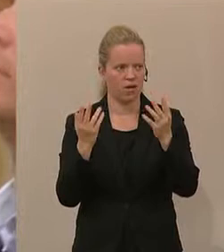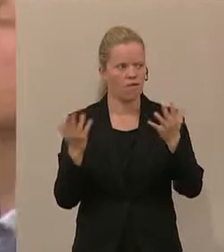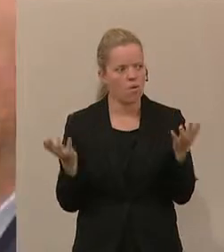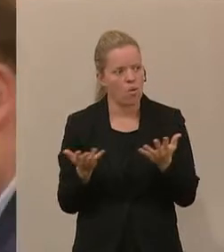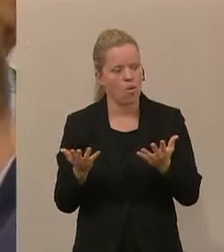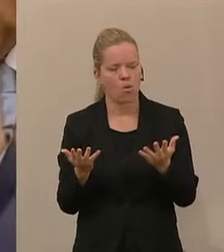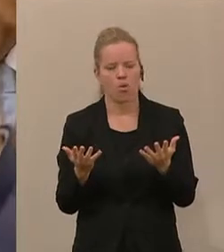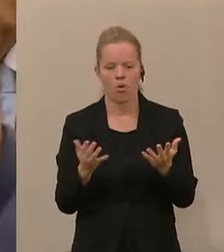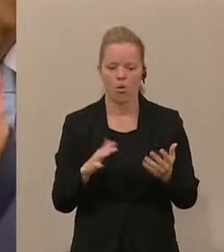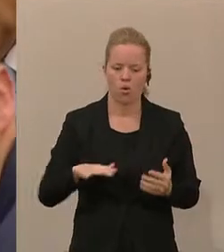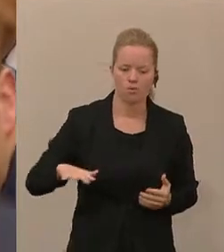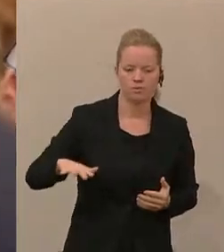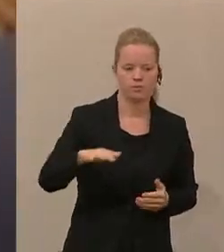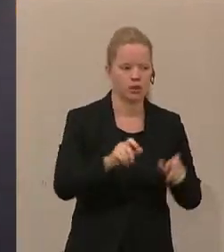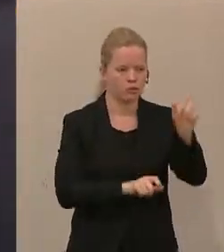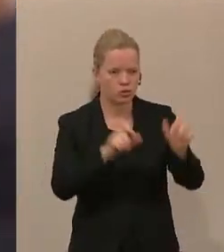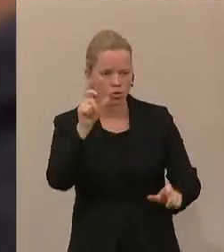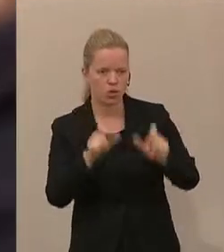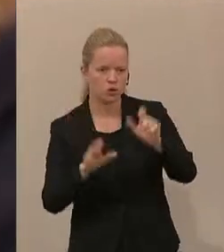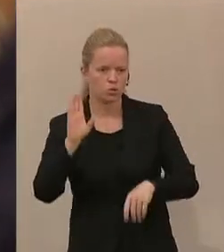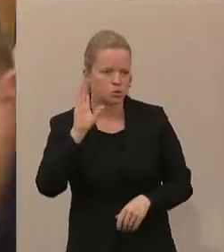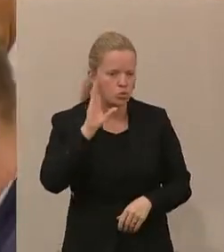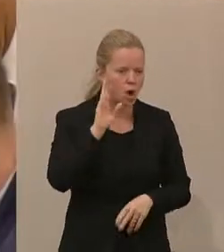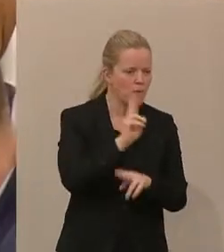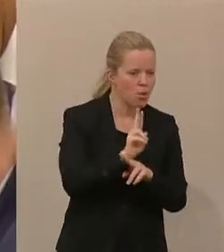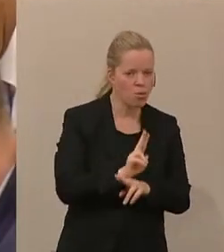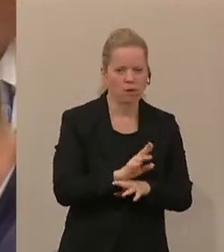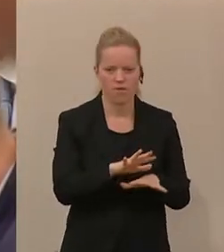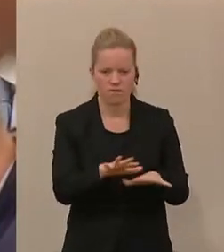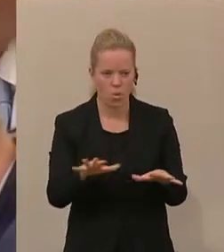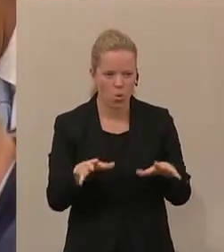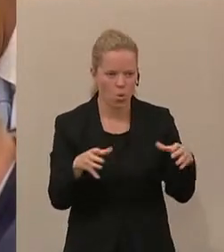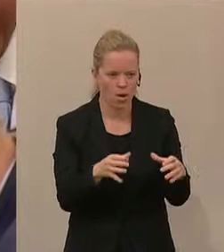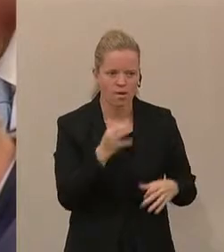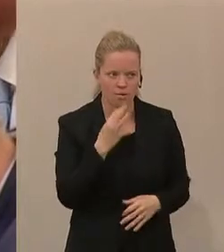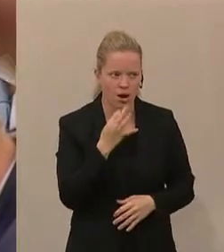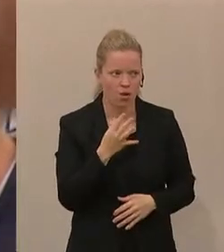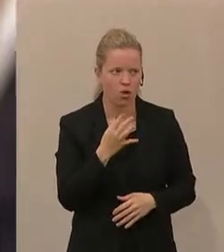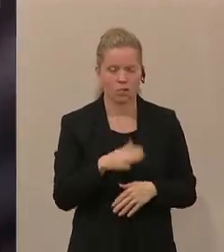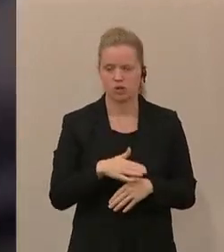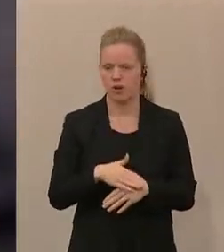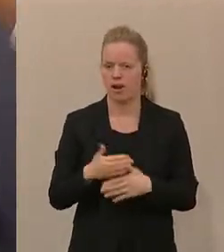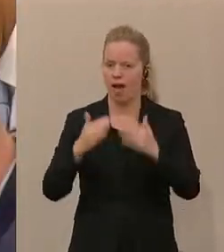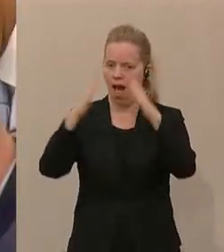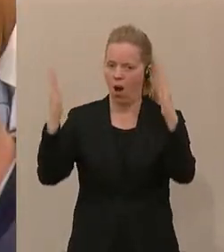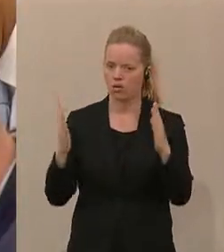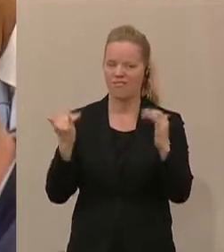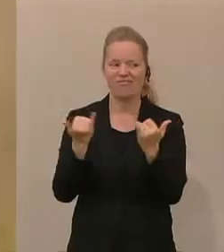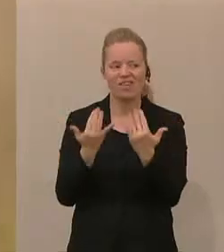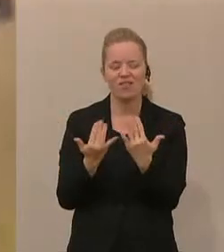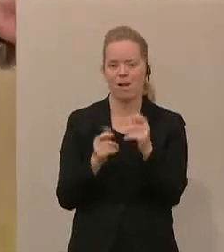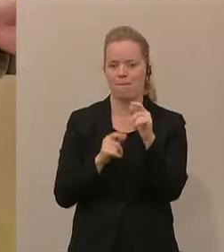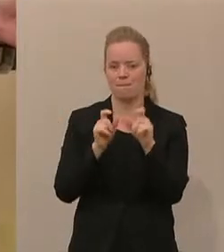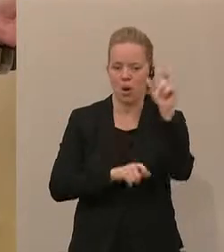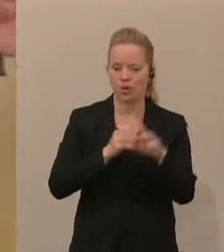Zuhörer, Beobachter, wo sich die alle einfinden. Das ist eine Größe, wie zum Beispiel eine Auslastung eines Hauses ist, weil da kann ich